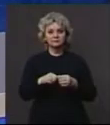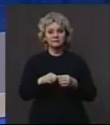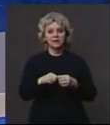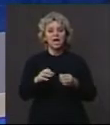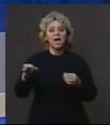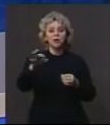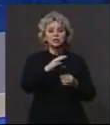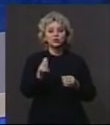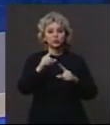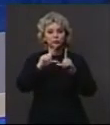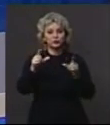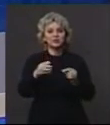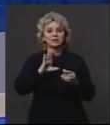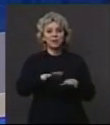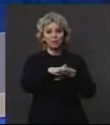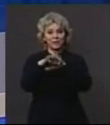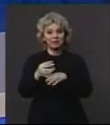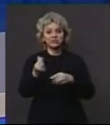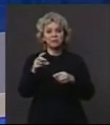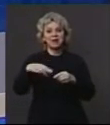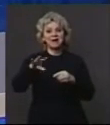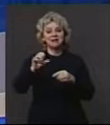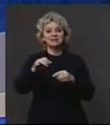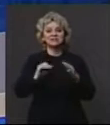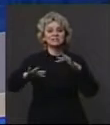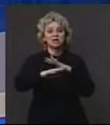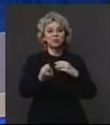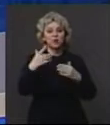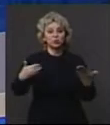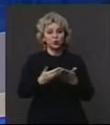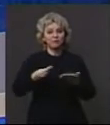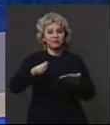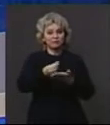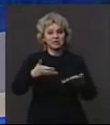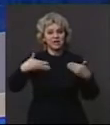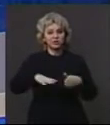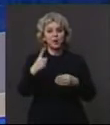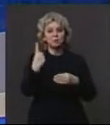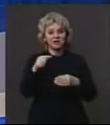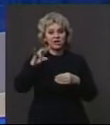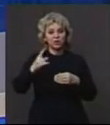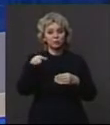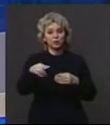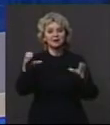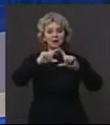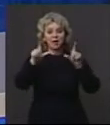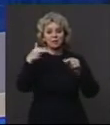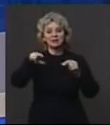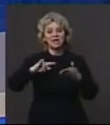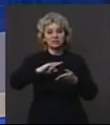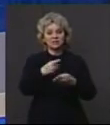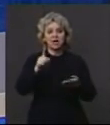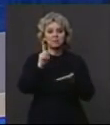В областной бюджет пришли дополнительные миллиарды. В стране появились новые выплаты при рождении первенца. Компании такси